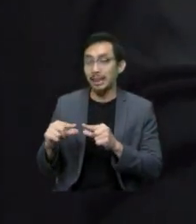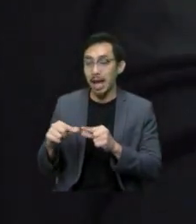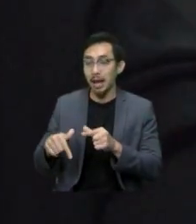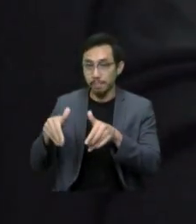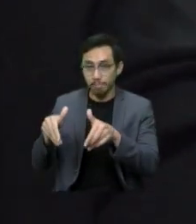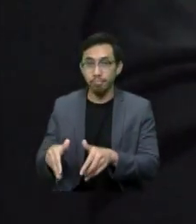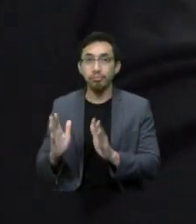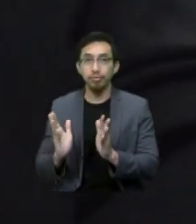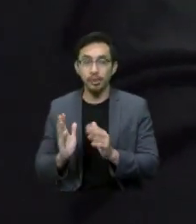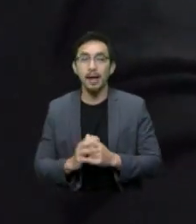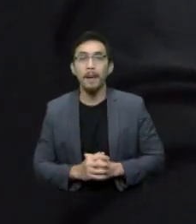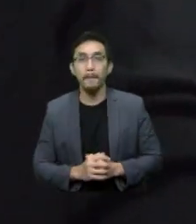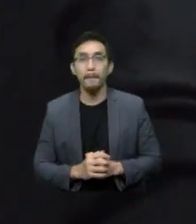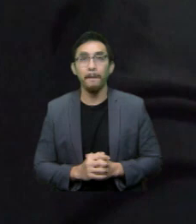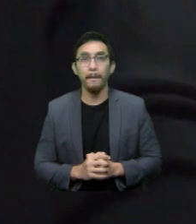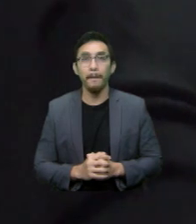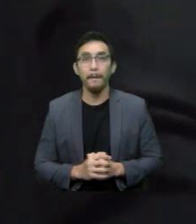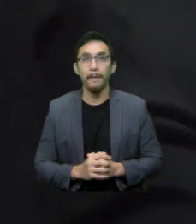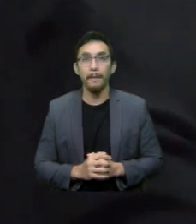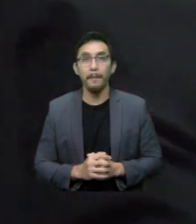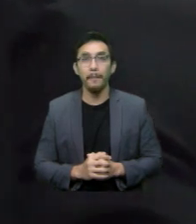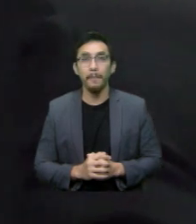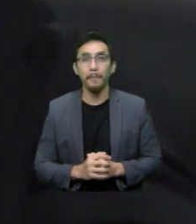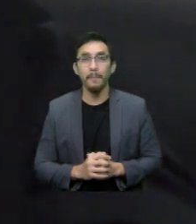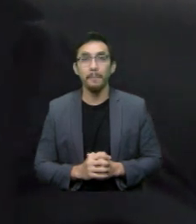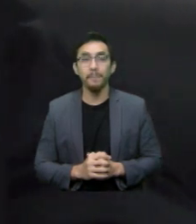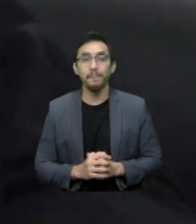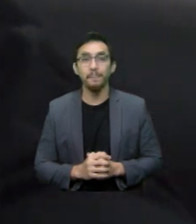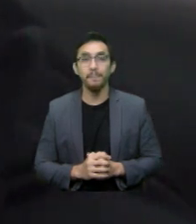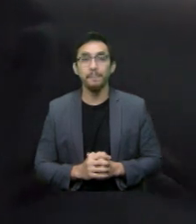Panas, Batam. Dari Batam, Kepulauan Riau, Gusti Yenosa melaporkan.